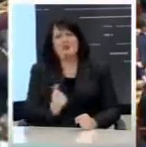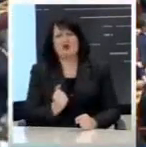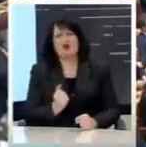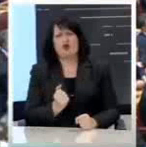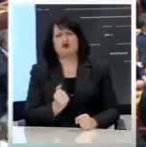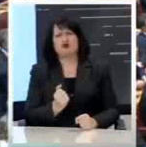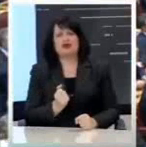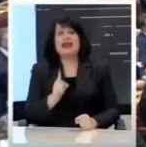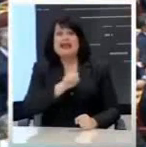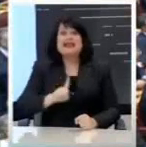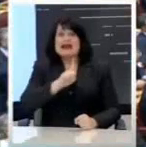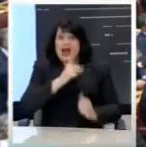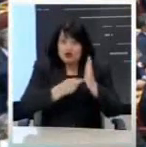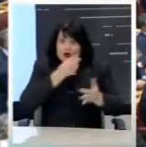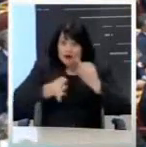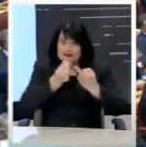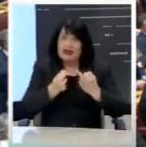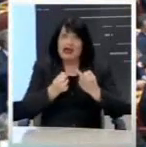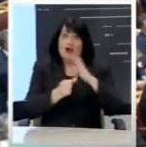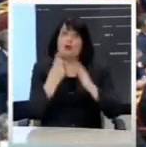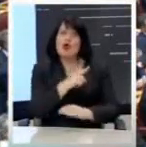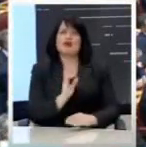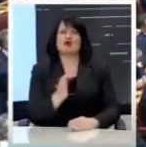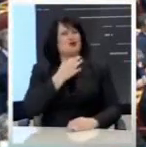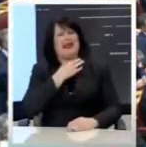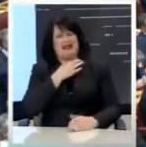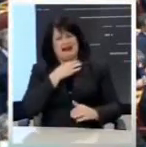Νέας Δημοκρατίας δύο φορές. Δεν έχει ανάγκη